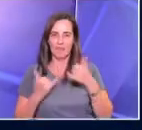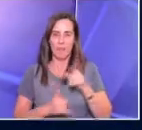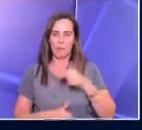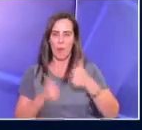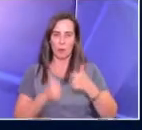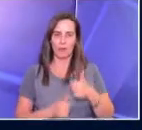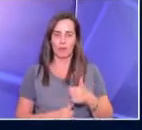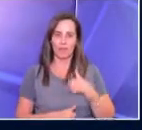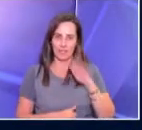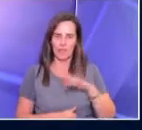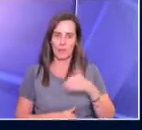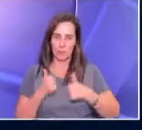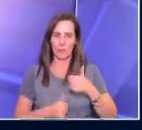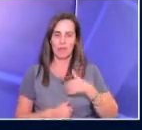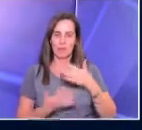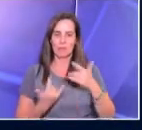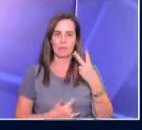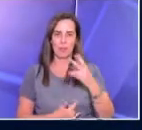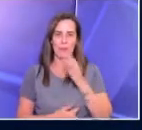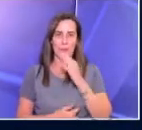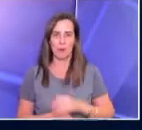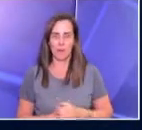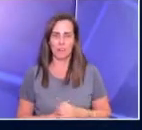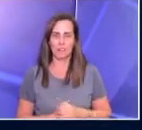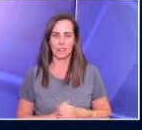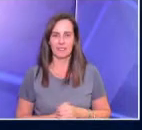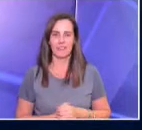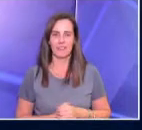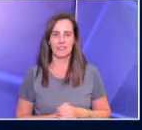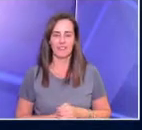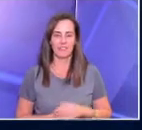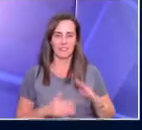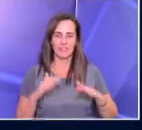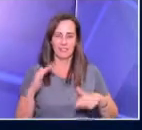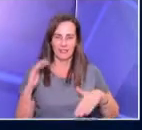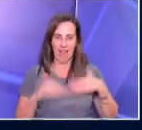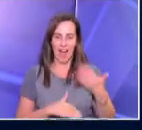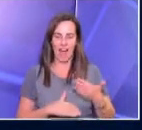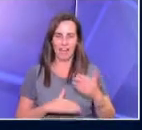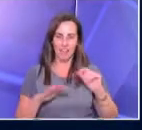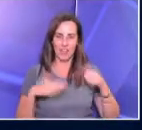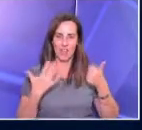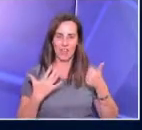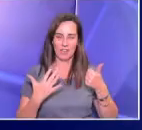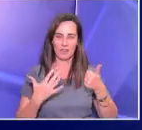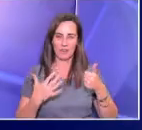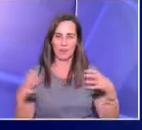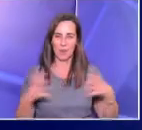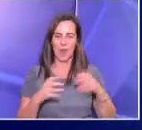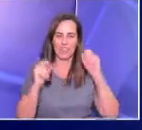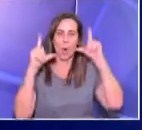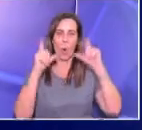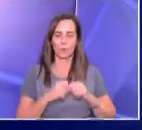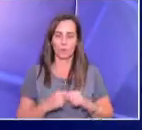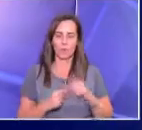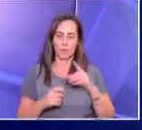לא התמודדת? לא, אני גם רצה, אני מספר 2 של אופר. אוקיי, סליחה. ואחרי 6 שנים בתנועה, בתנועת התעוררות. התעוררות,